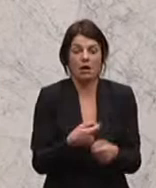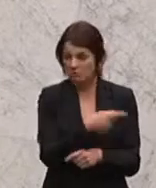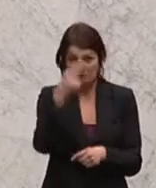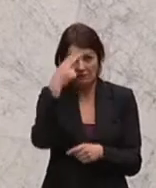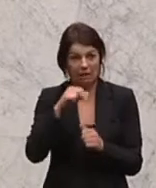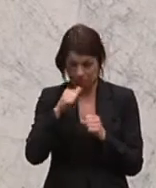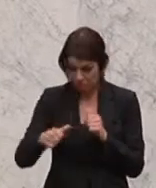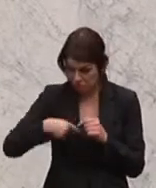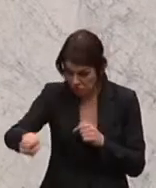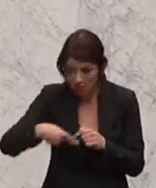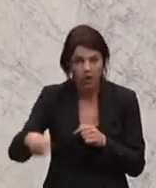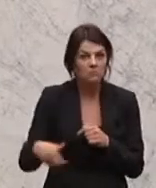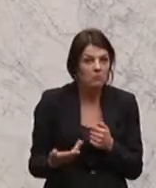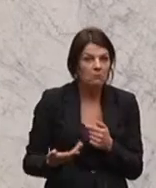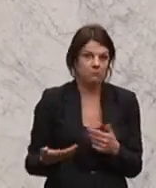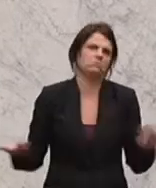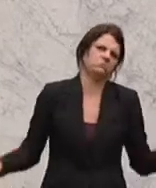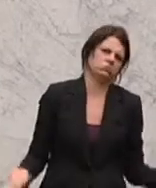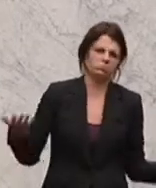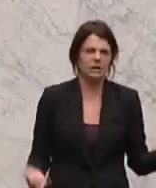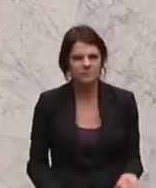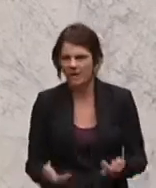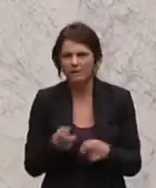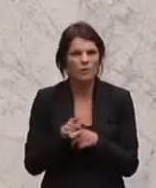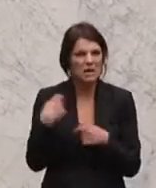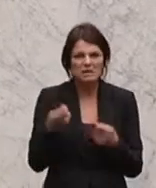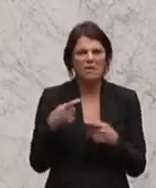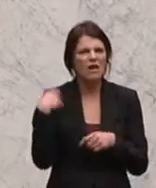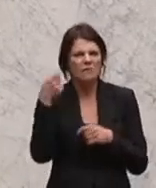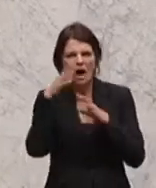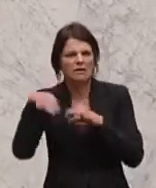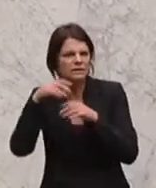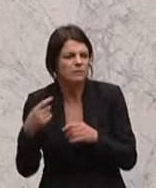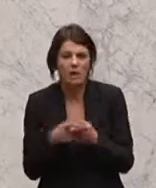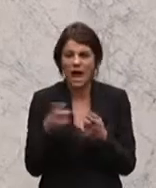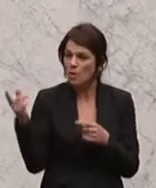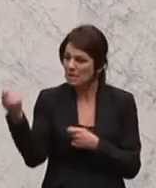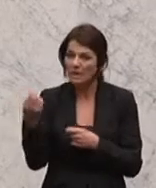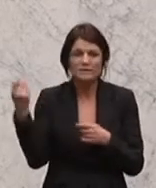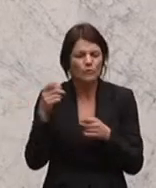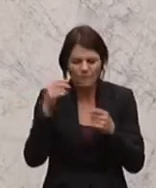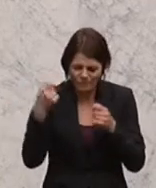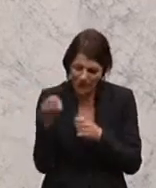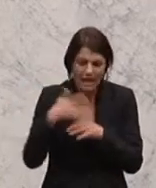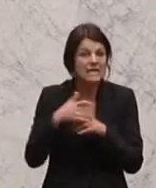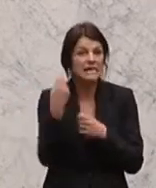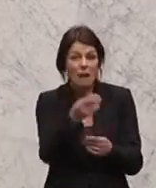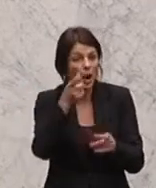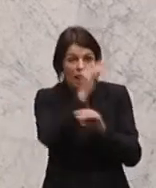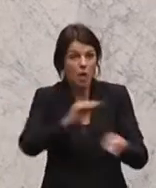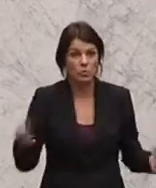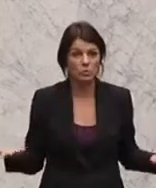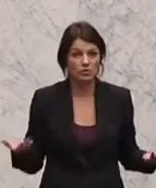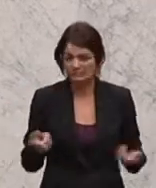die Strecke kennt und keine Streckenkenntnisse hat oder für Fahrgäste keine Informationen bietet, dann ist niemand geholfen. Ganz